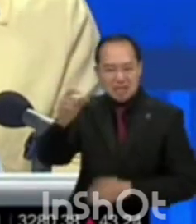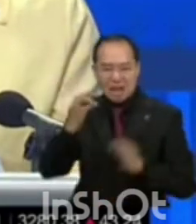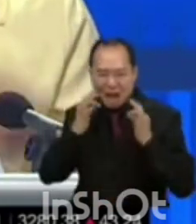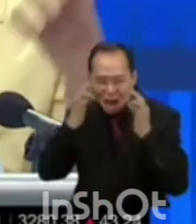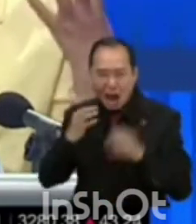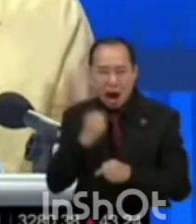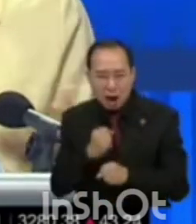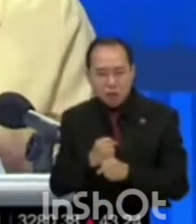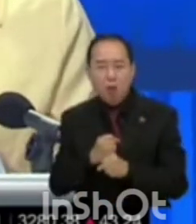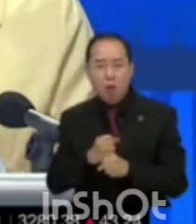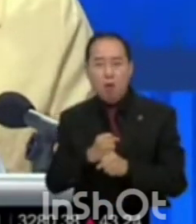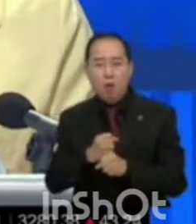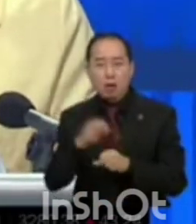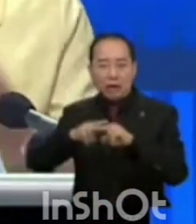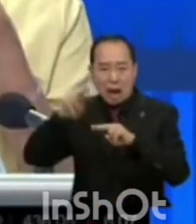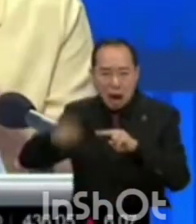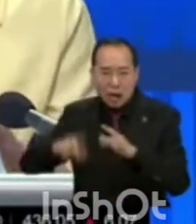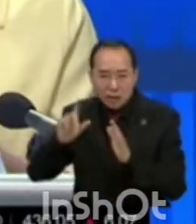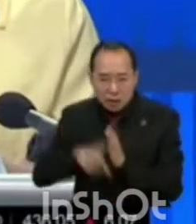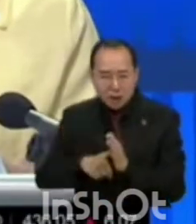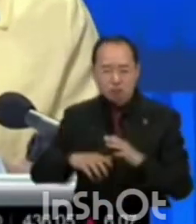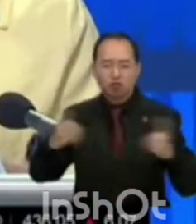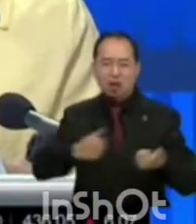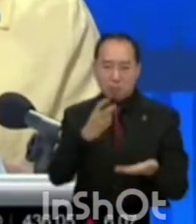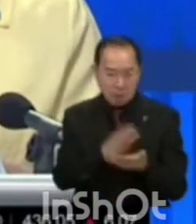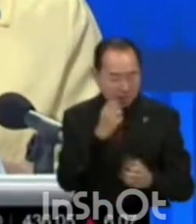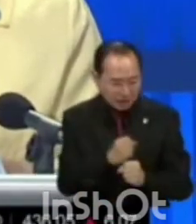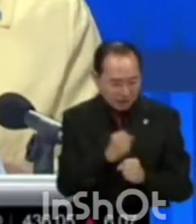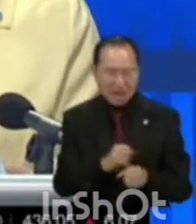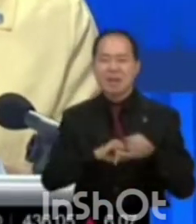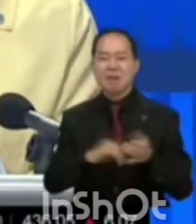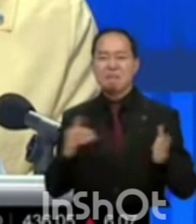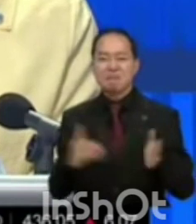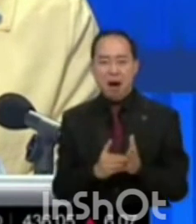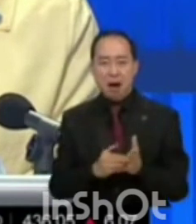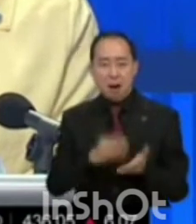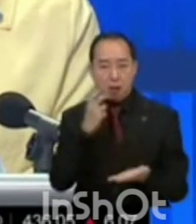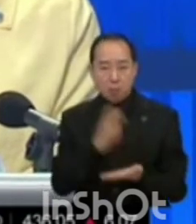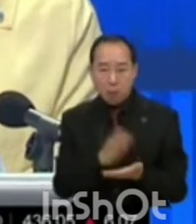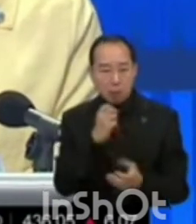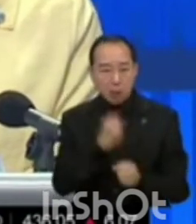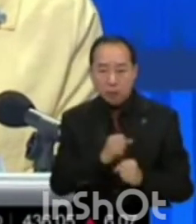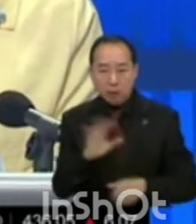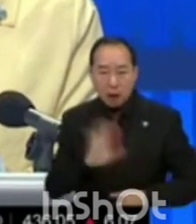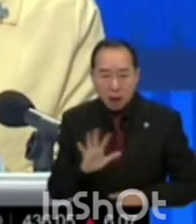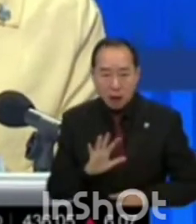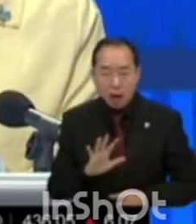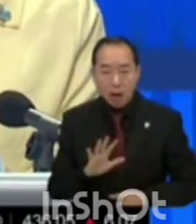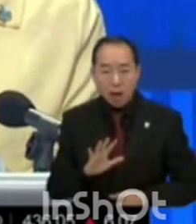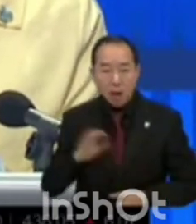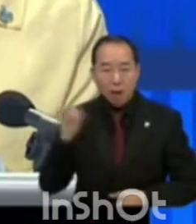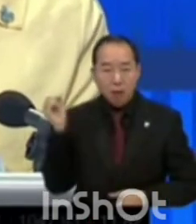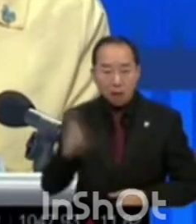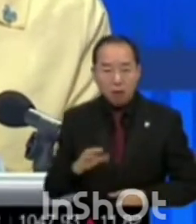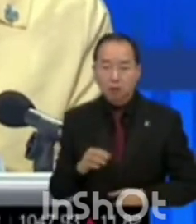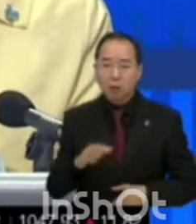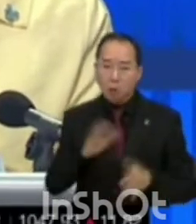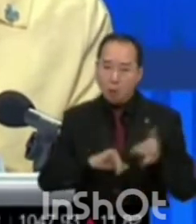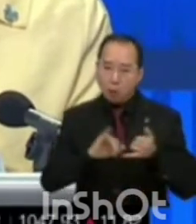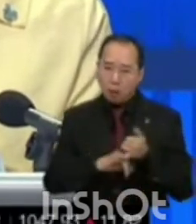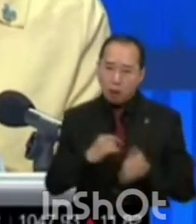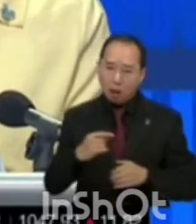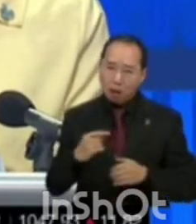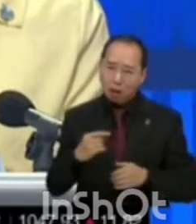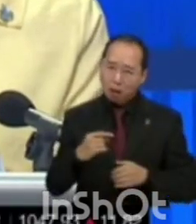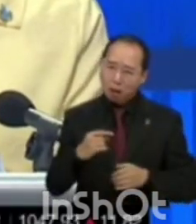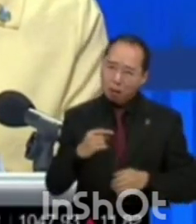쓰고 또 자리까지 물러나면서 국회 입법을 약속하셨는데 입법 발의를 약속하시고도 안 하시고 다시 헛공약을 또 하시는 것에